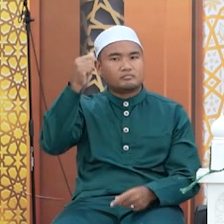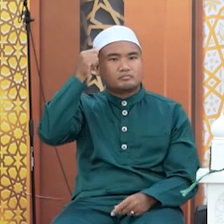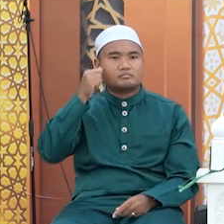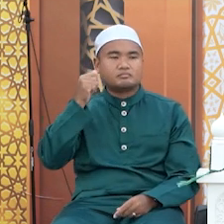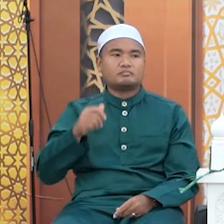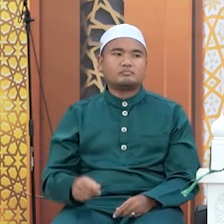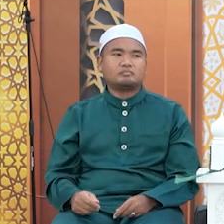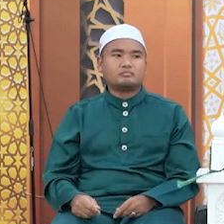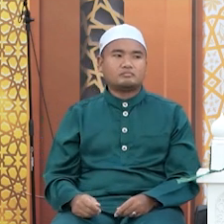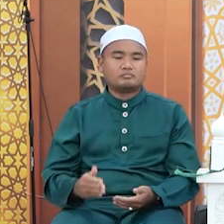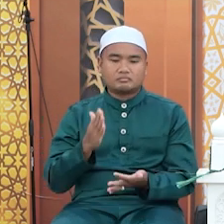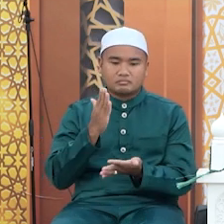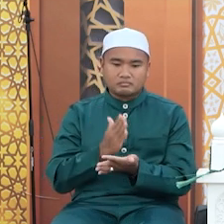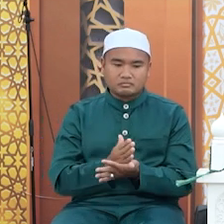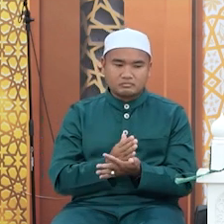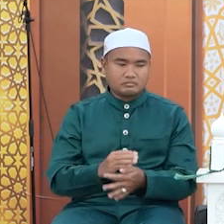Berhenti dekat dengan